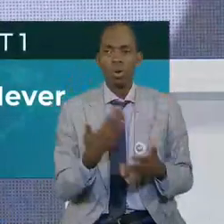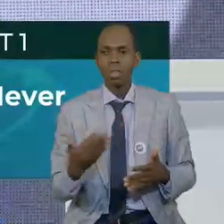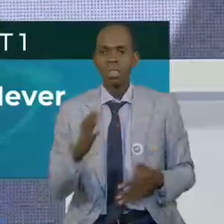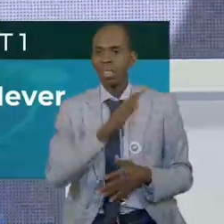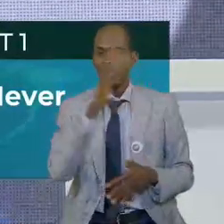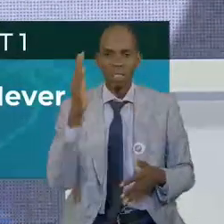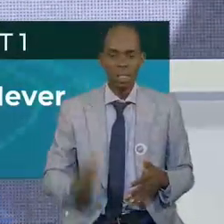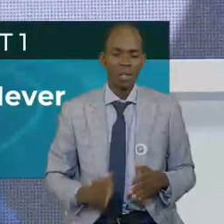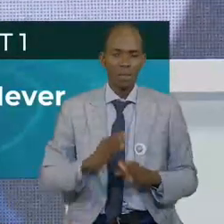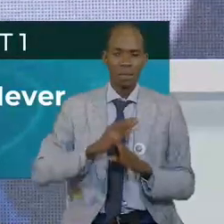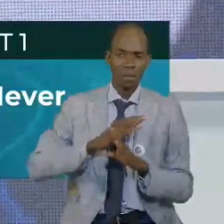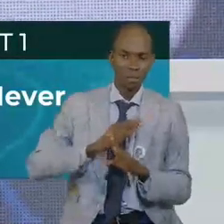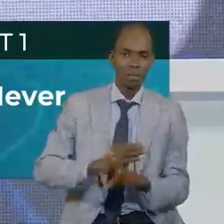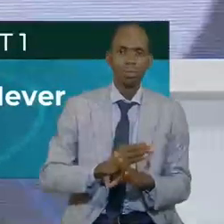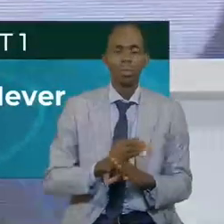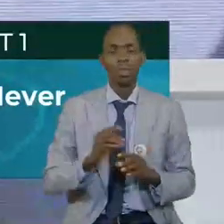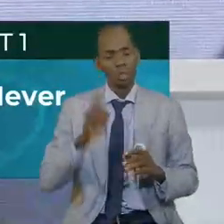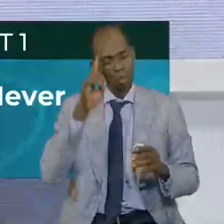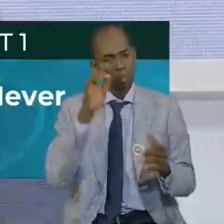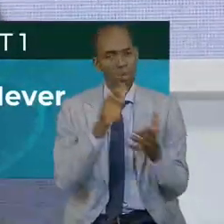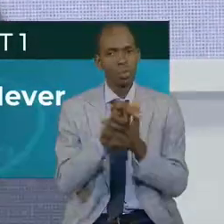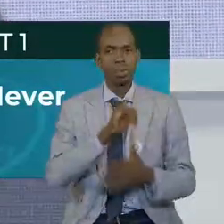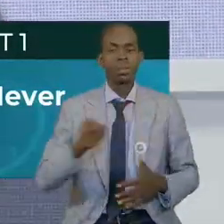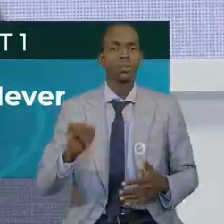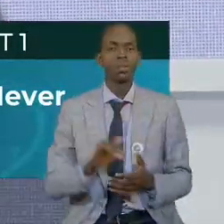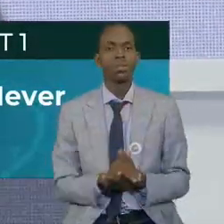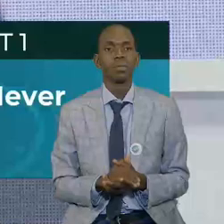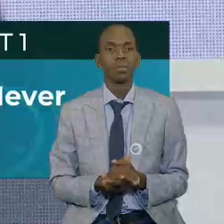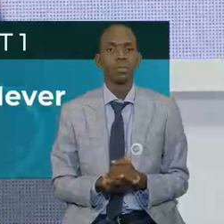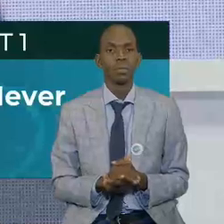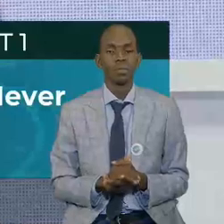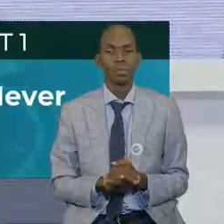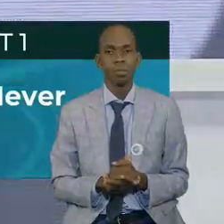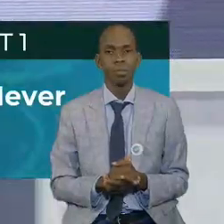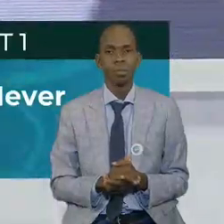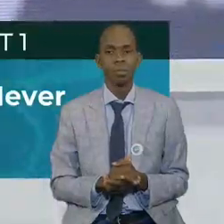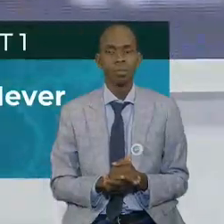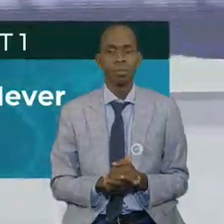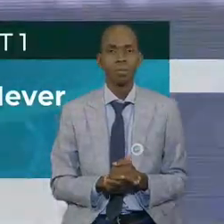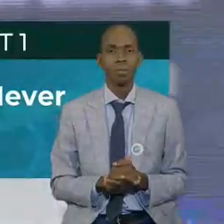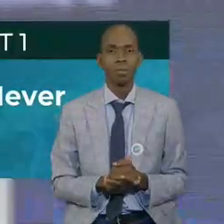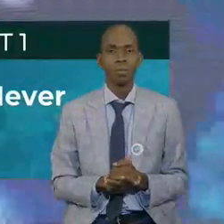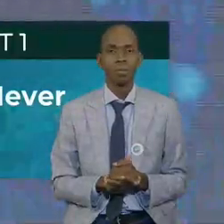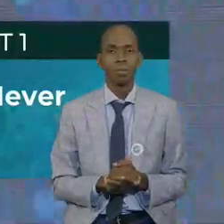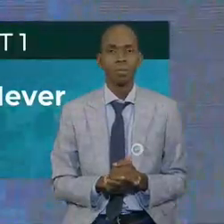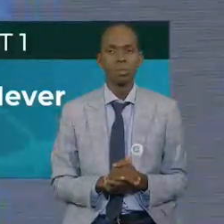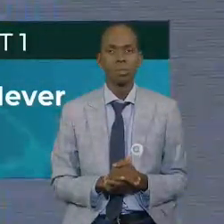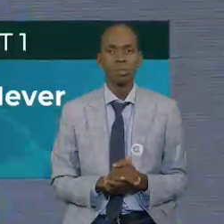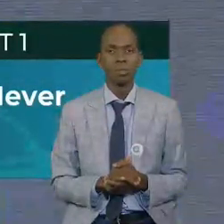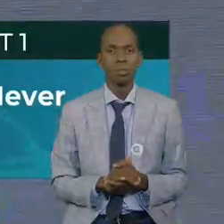objecting, trusting. Espérez fidèlement toutes les ressources, ne jamais objecter, mais